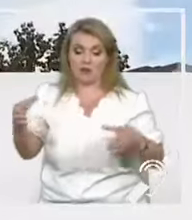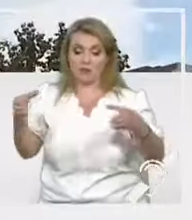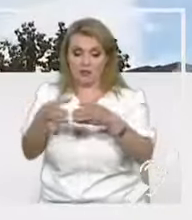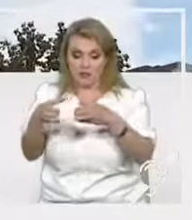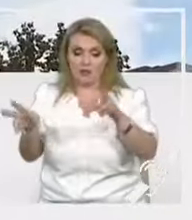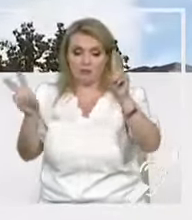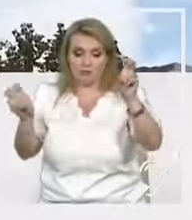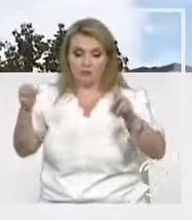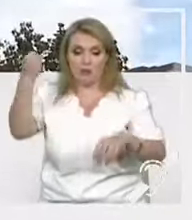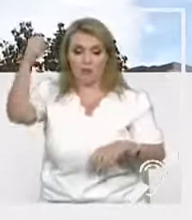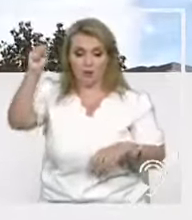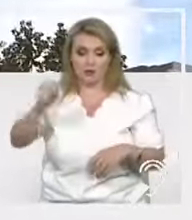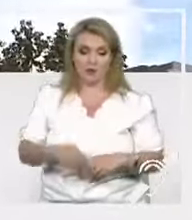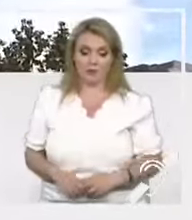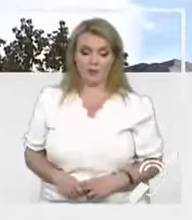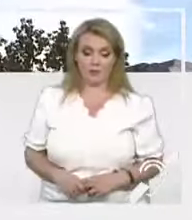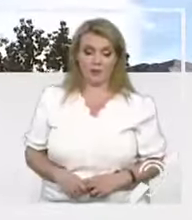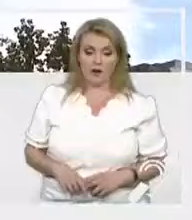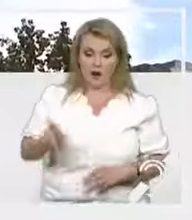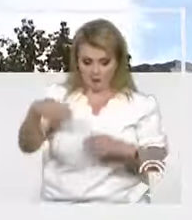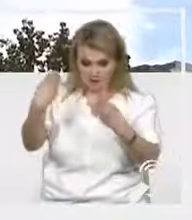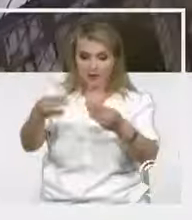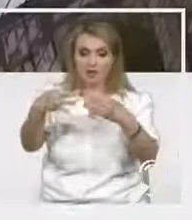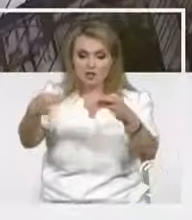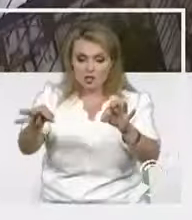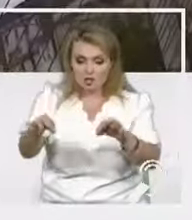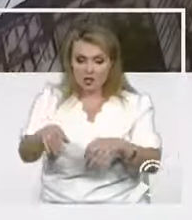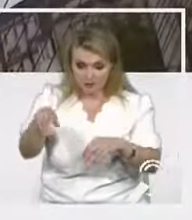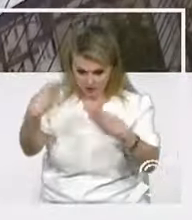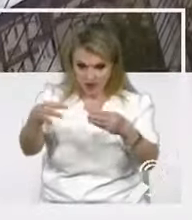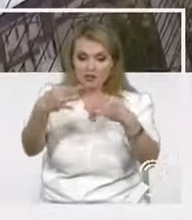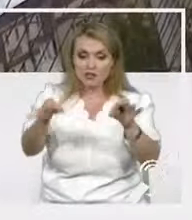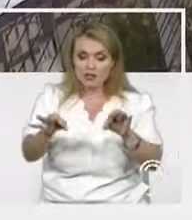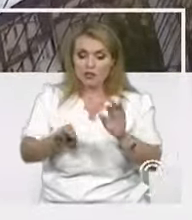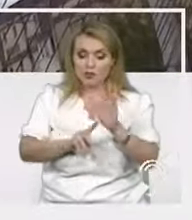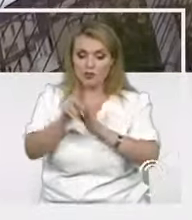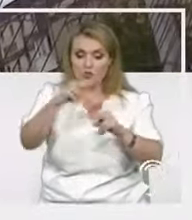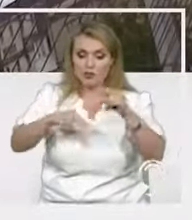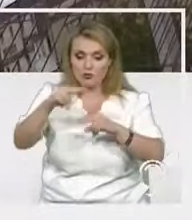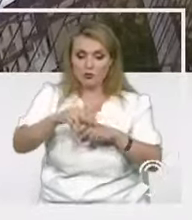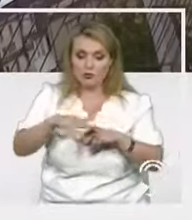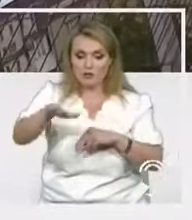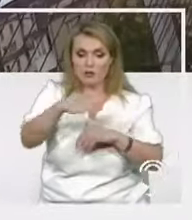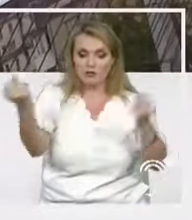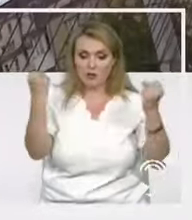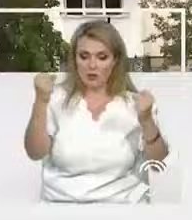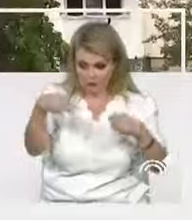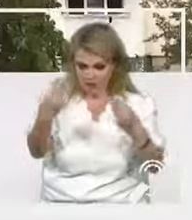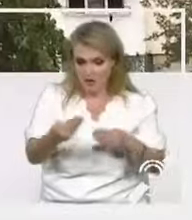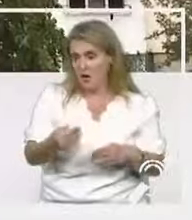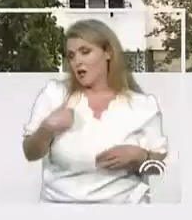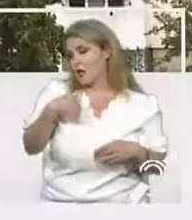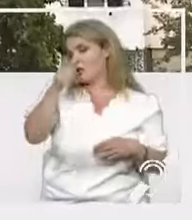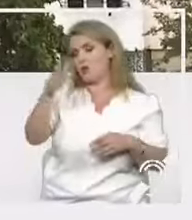pentru construcția acestui teren? Eu nu pot să răspund la întrebările astea. Până acum n-ați cunoscut despre situația, despre acest teren? Păi, noi